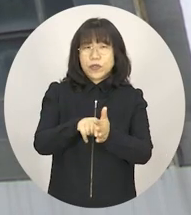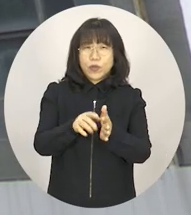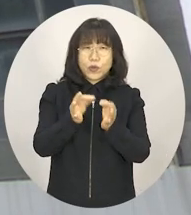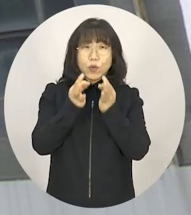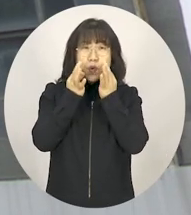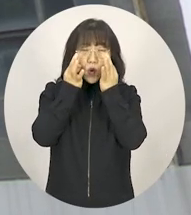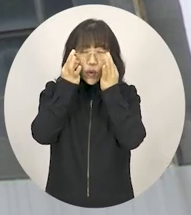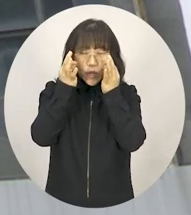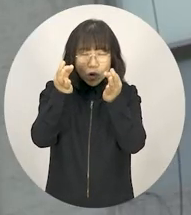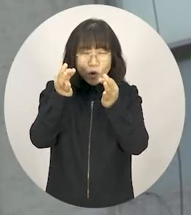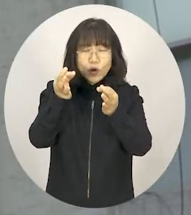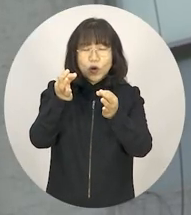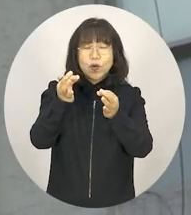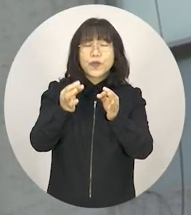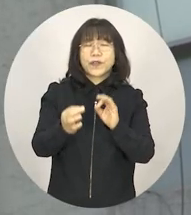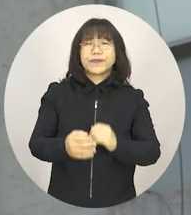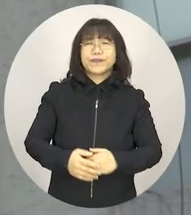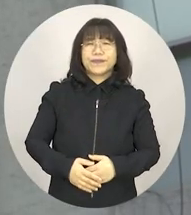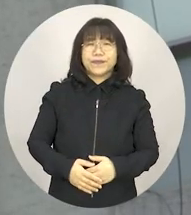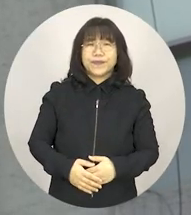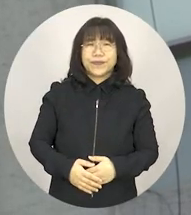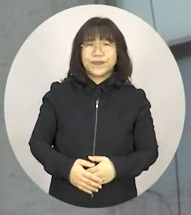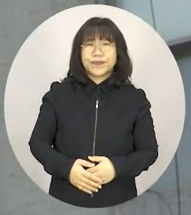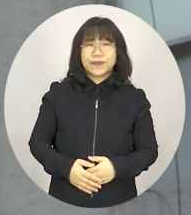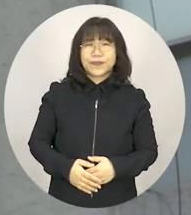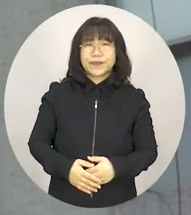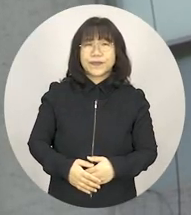최선을 다하겠다는 방침입니다